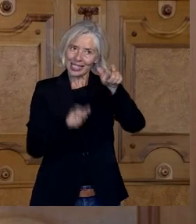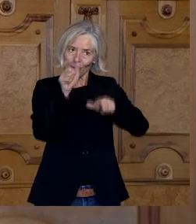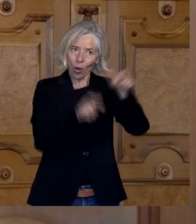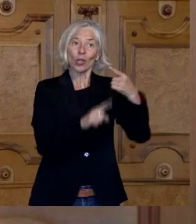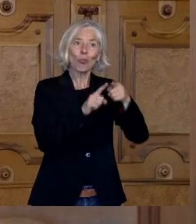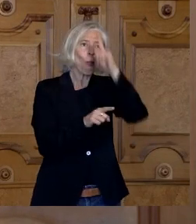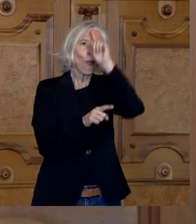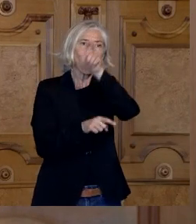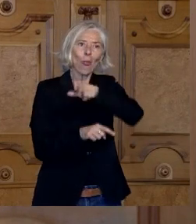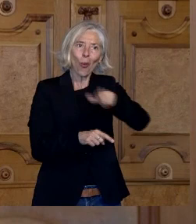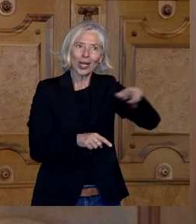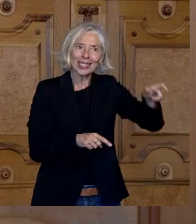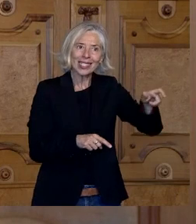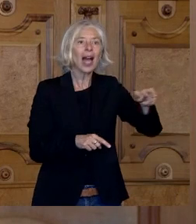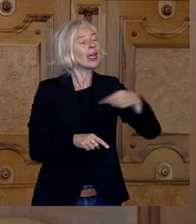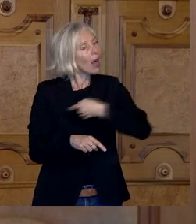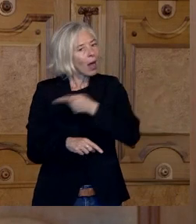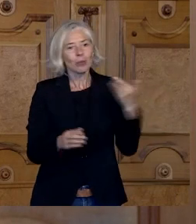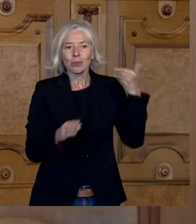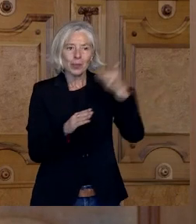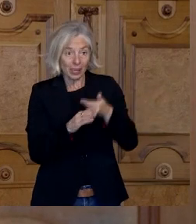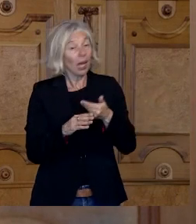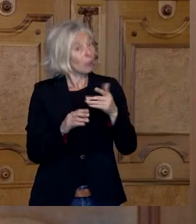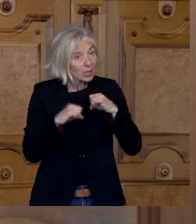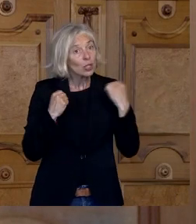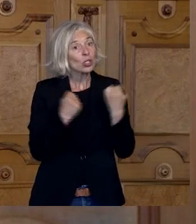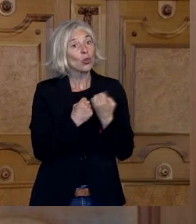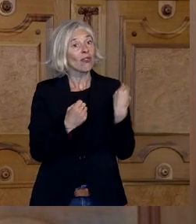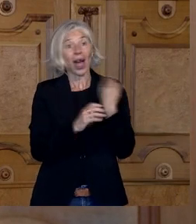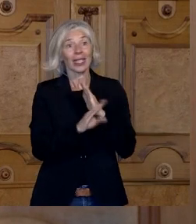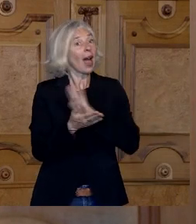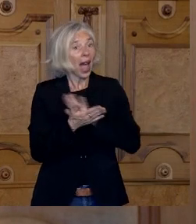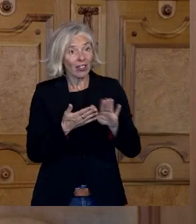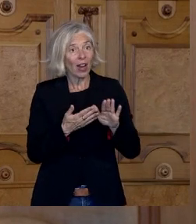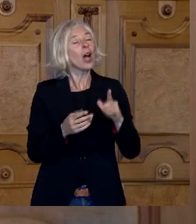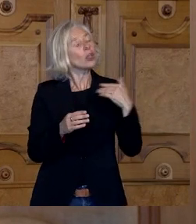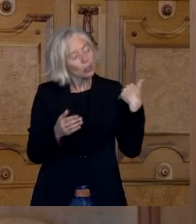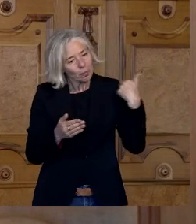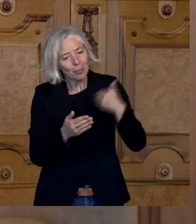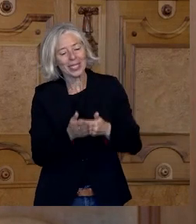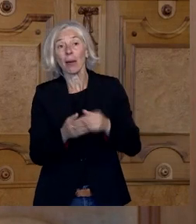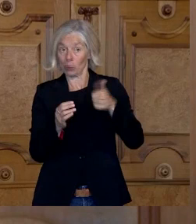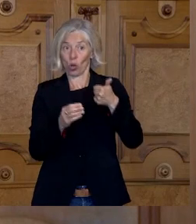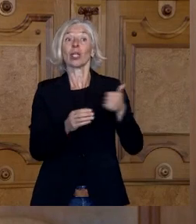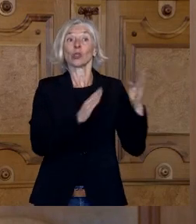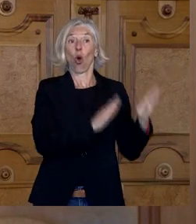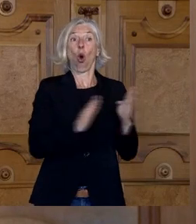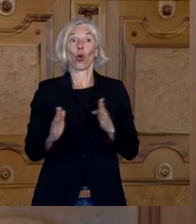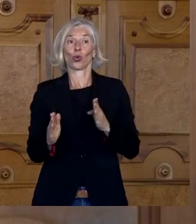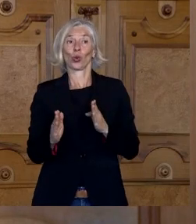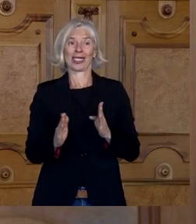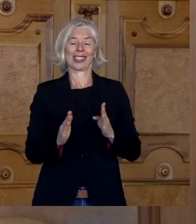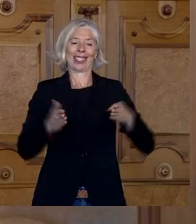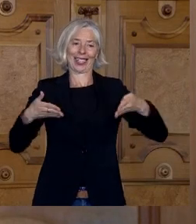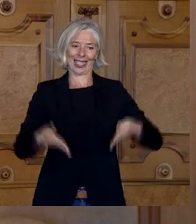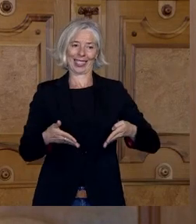einer schwierigen Lage hier die Erreichbarkeit gewährleistet haben und die auch als gerade im Besonderen der Ordnungsdienst in der Öffentlichkeit Präsenz